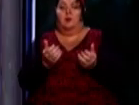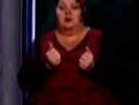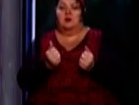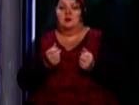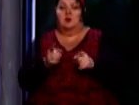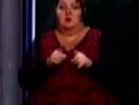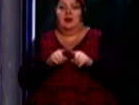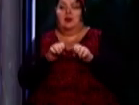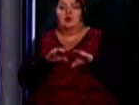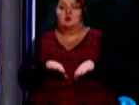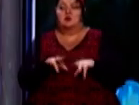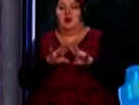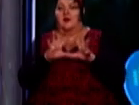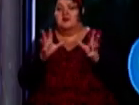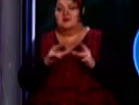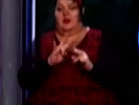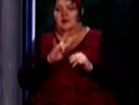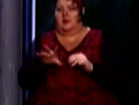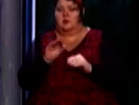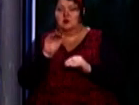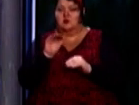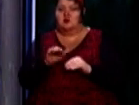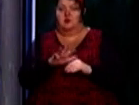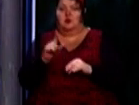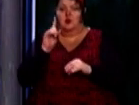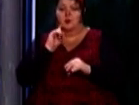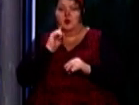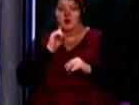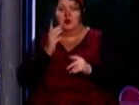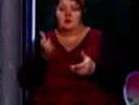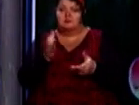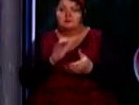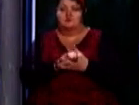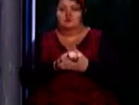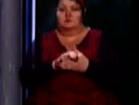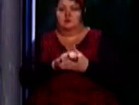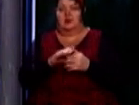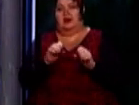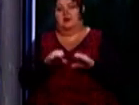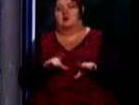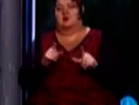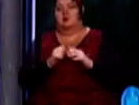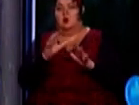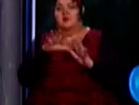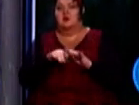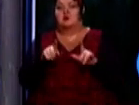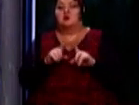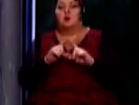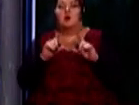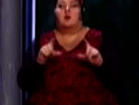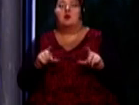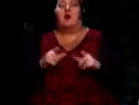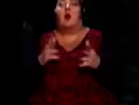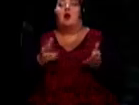що взагалі не будемо чіпати до тих пір, поки не буде розуміння і такого принципового рішення щодо втілення цього об'єкту.